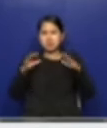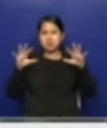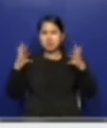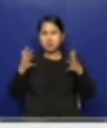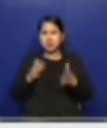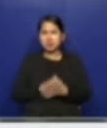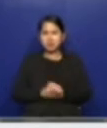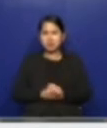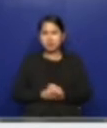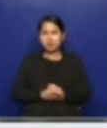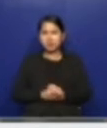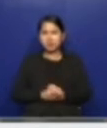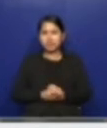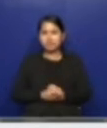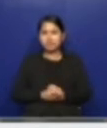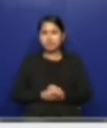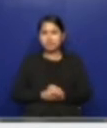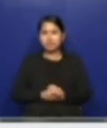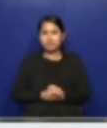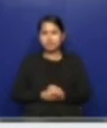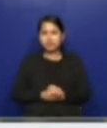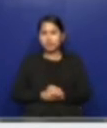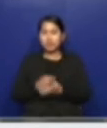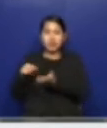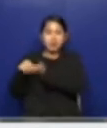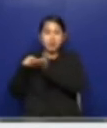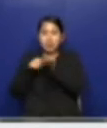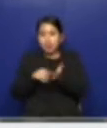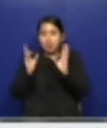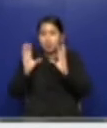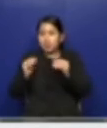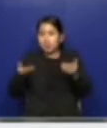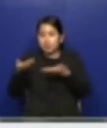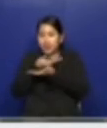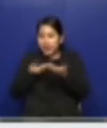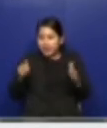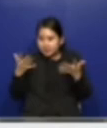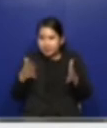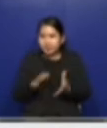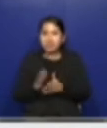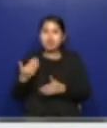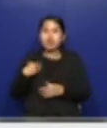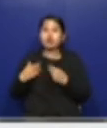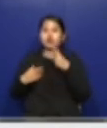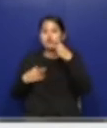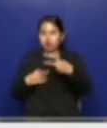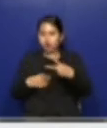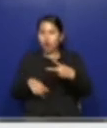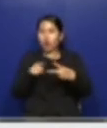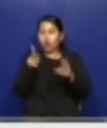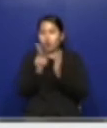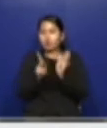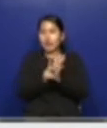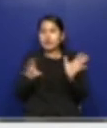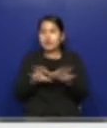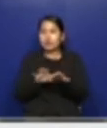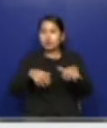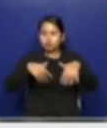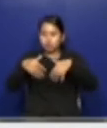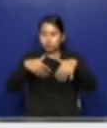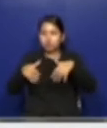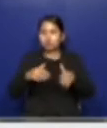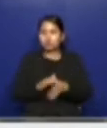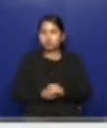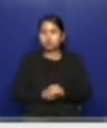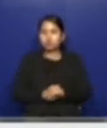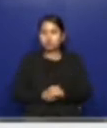ายกยังไม่เสนอผ่านสภานี่มาเลยเพิ่งสองอันแล้วครับกฎหมายเกี่ยวกับพี่น้องประชาชนเนี่ยผมไม่ด้ว